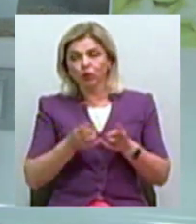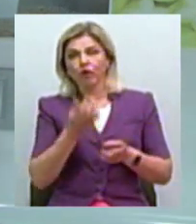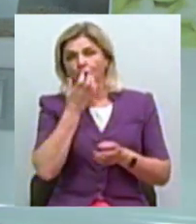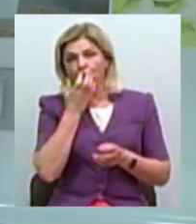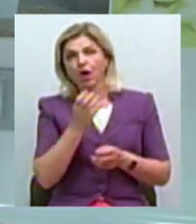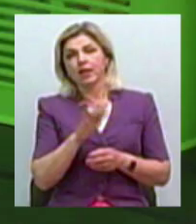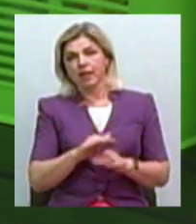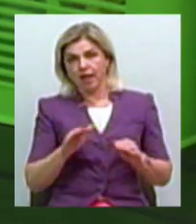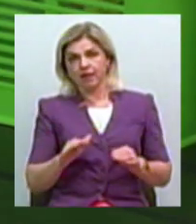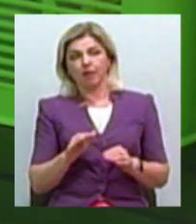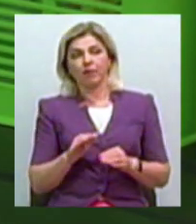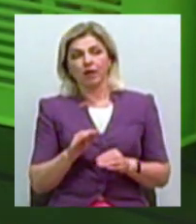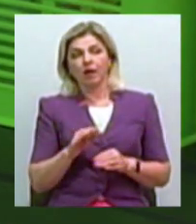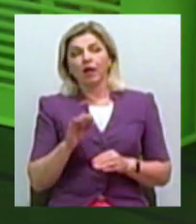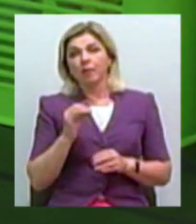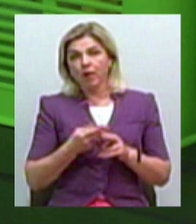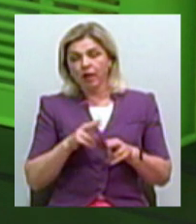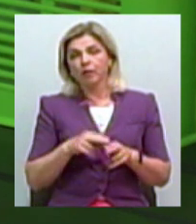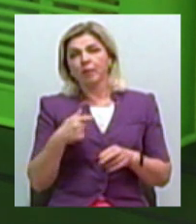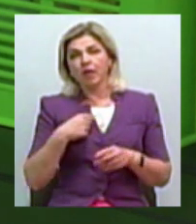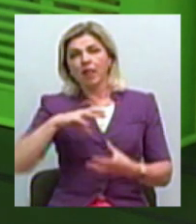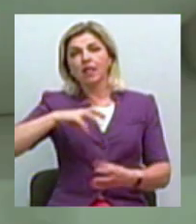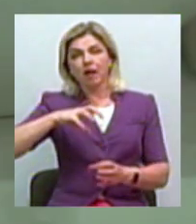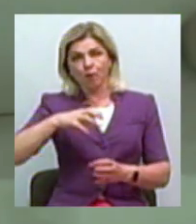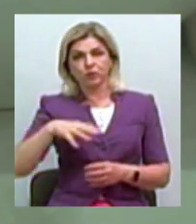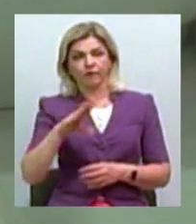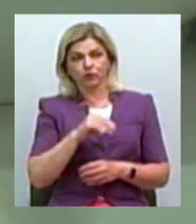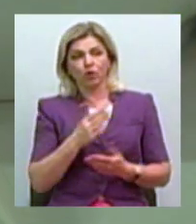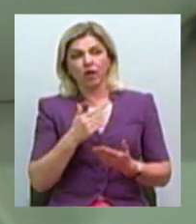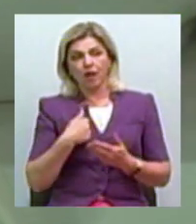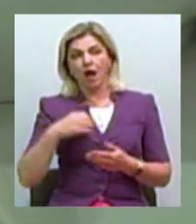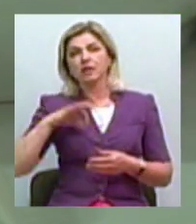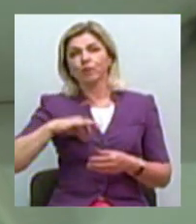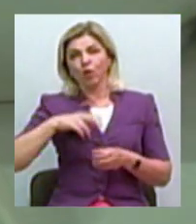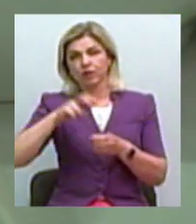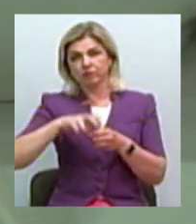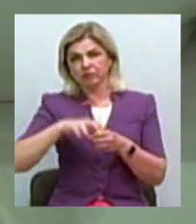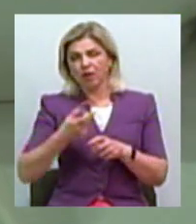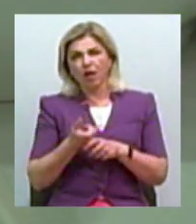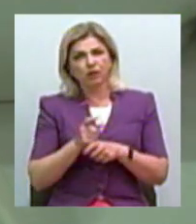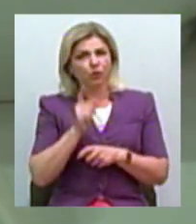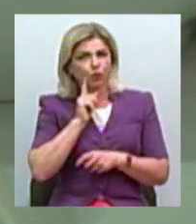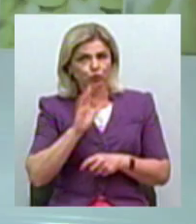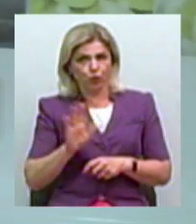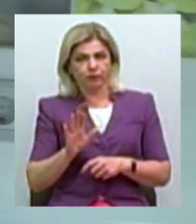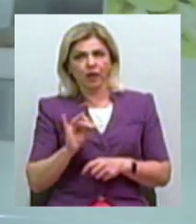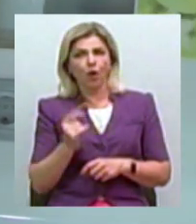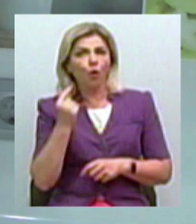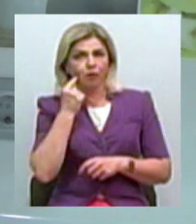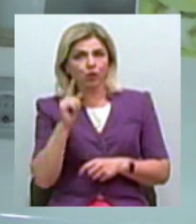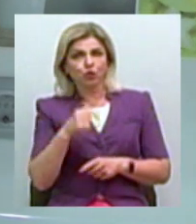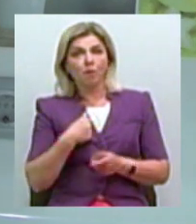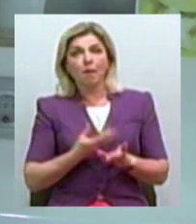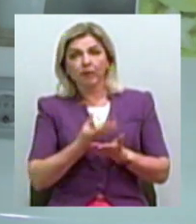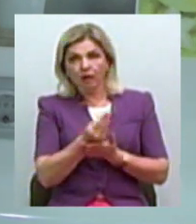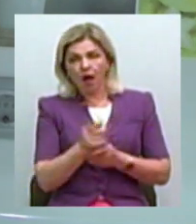підігрівати дітям поручку. Тому заварю все в термосі. Ось кип'ятильником користуюся, це дуже незручно. І дуже прикро за те, що ми платимо, а